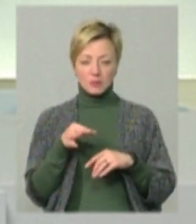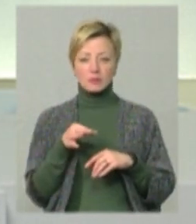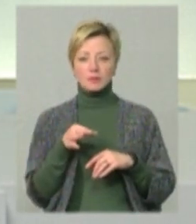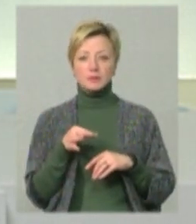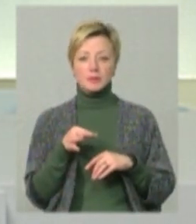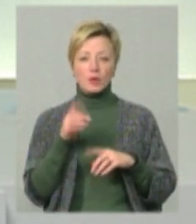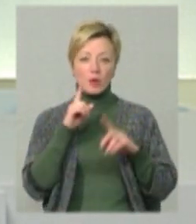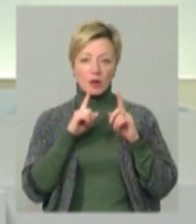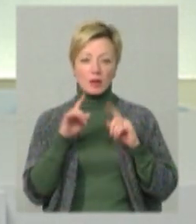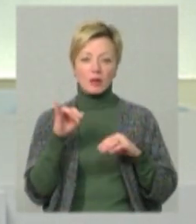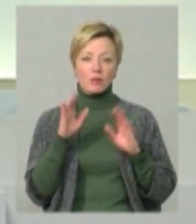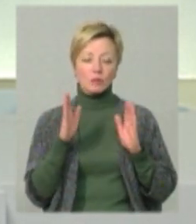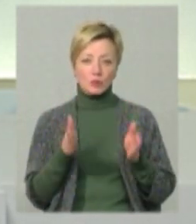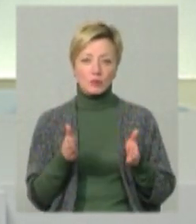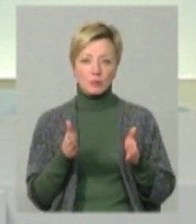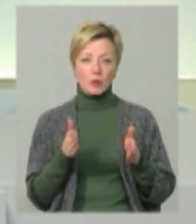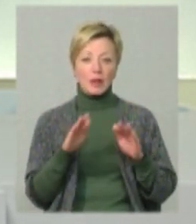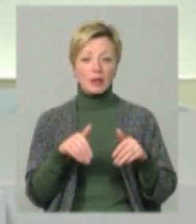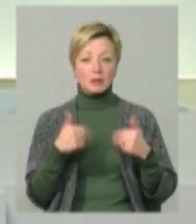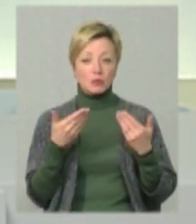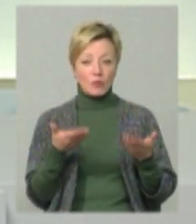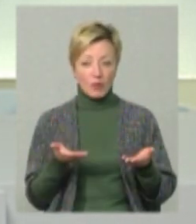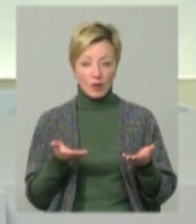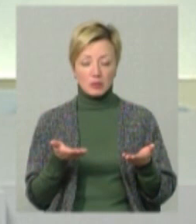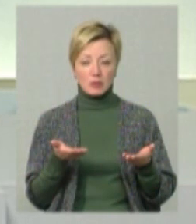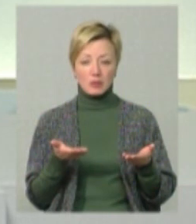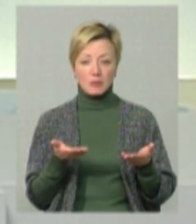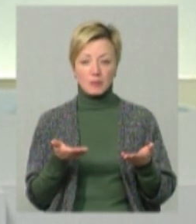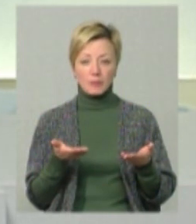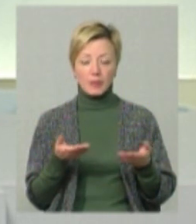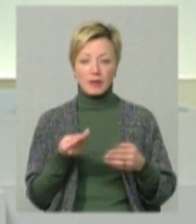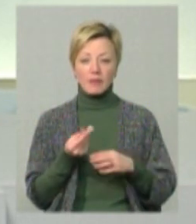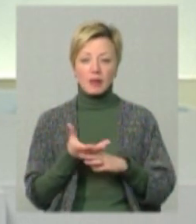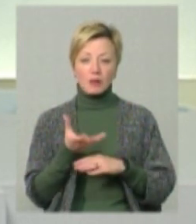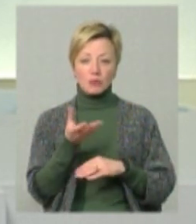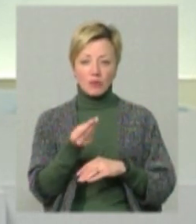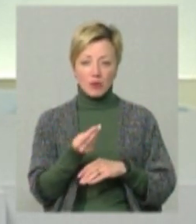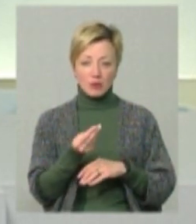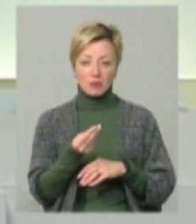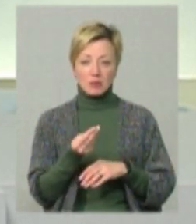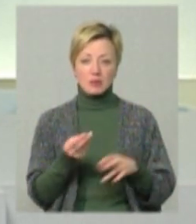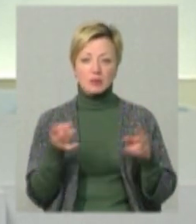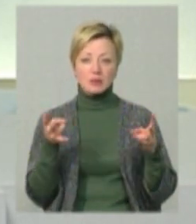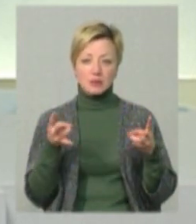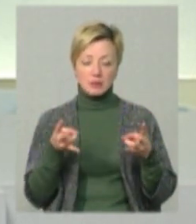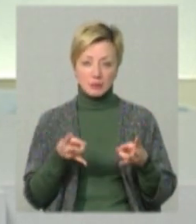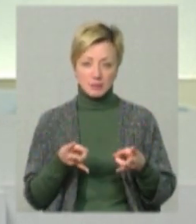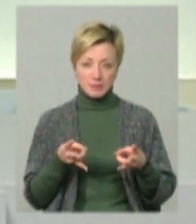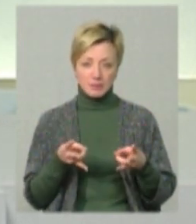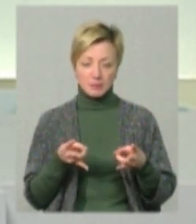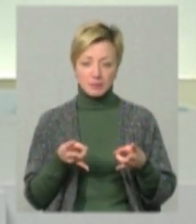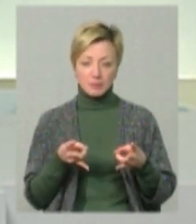І будемо ініціювати відповідне фінансування. Для цього нам, звісно